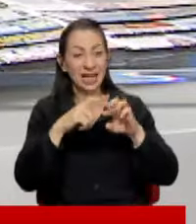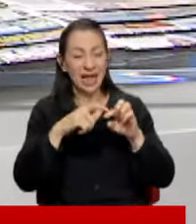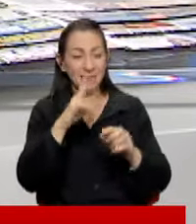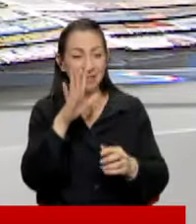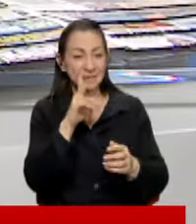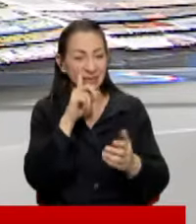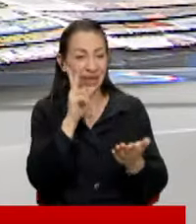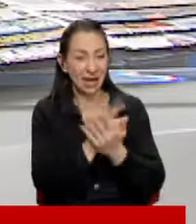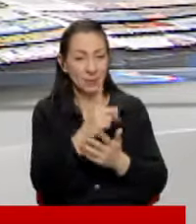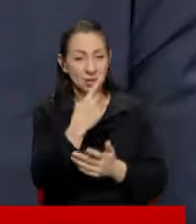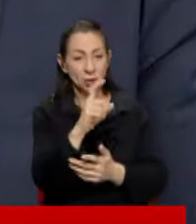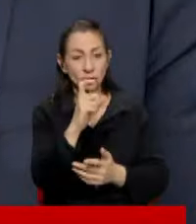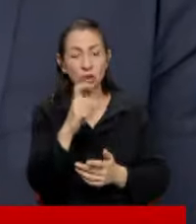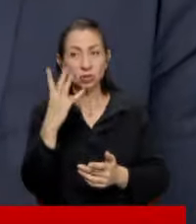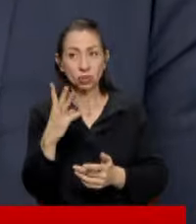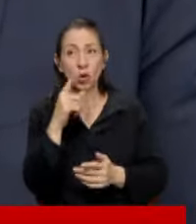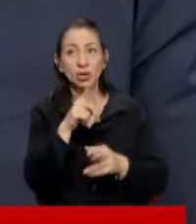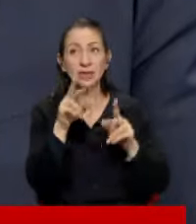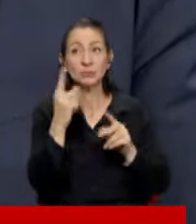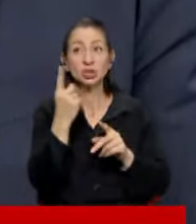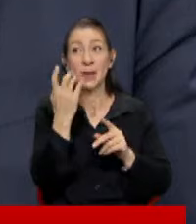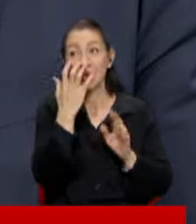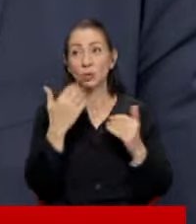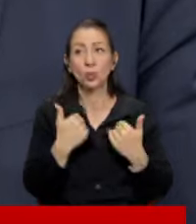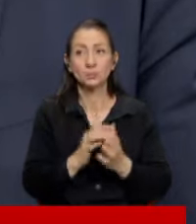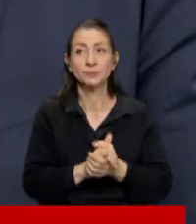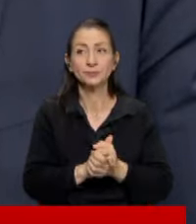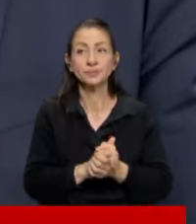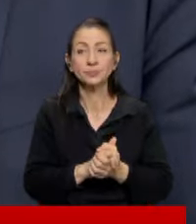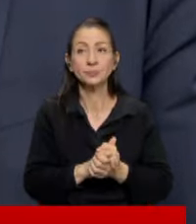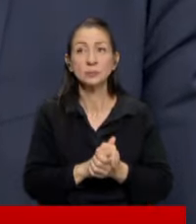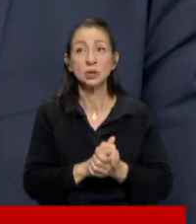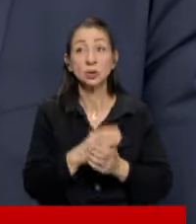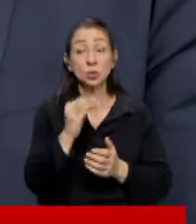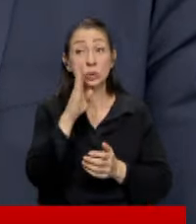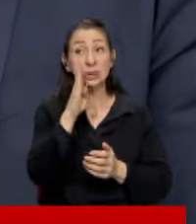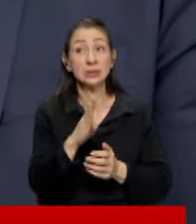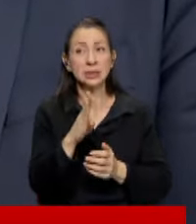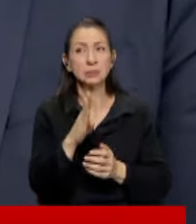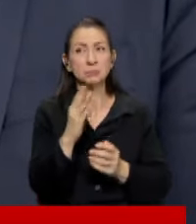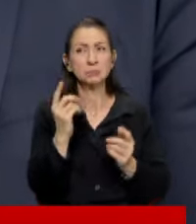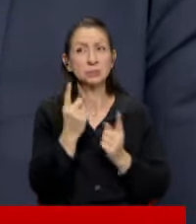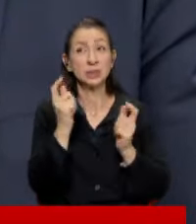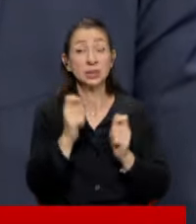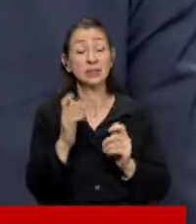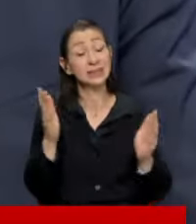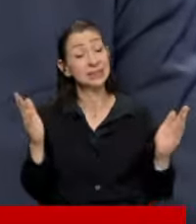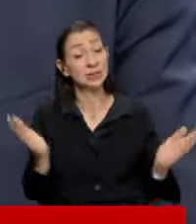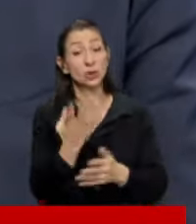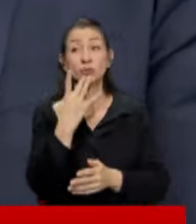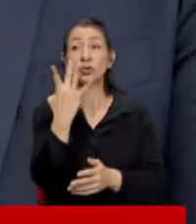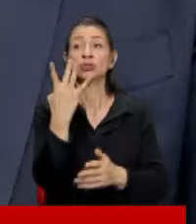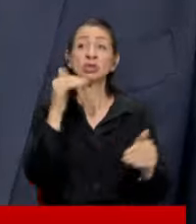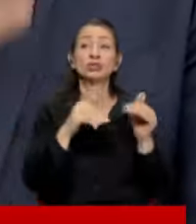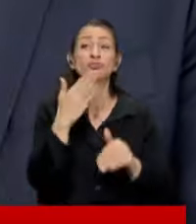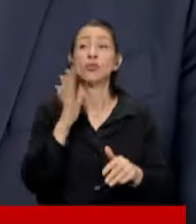kararları 1994'te onun gibi bir şey bekliyorum yani Çok ciddi bir şey yapacaklar Nasıl olsa artık 4 sene